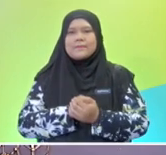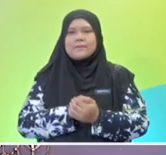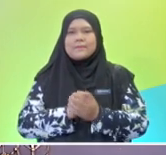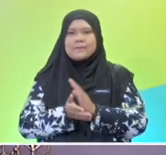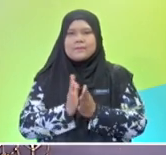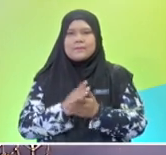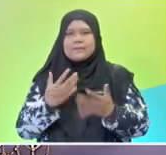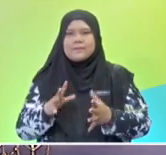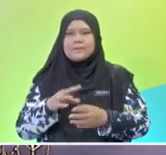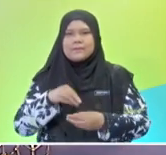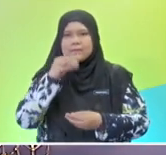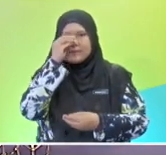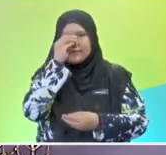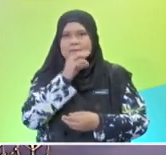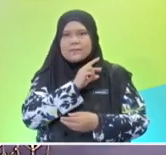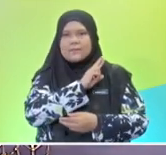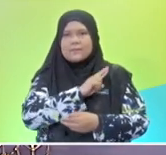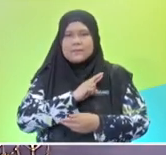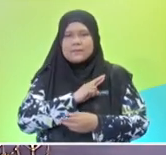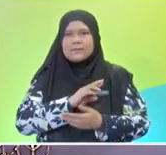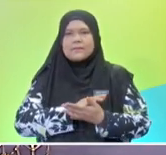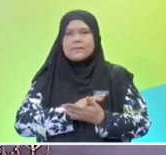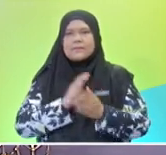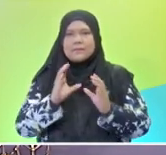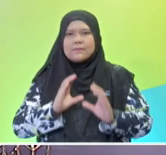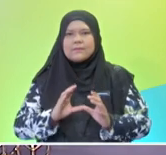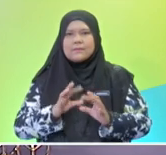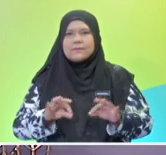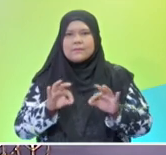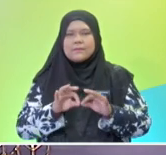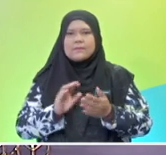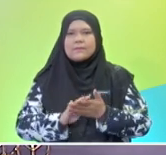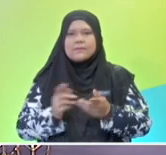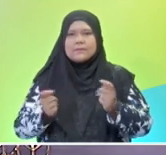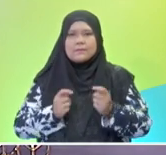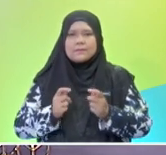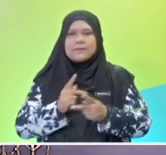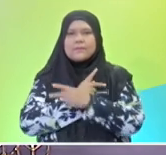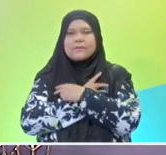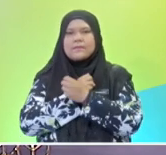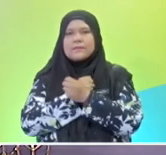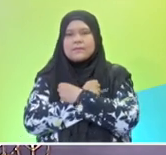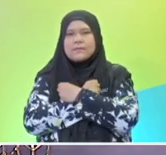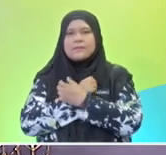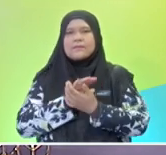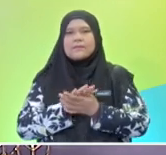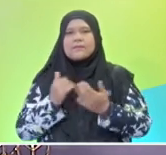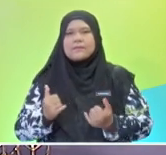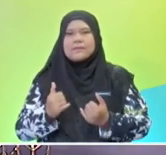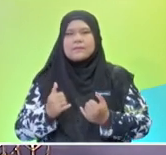belajar ciri, cara, kepentingan dan tindakan kasih sayang. Jadi kita